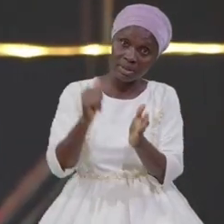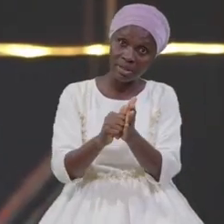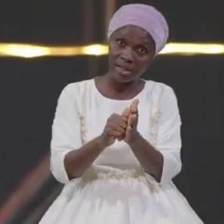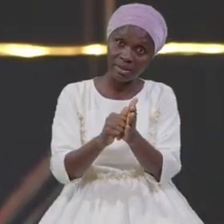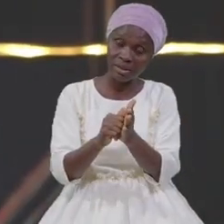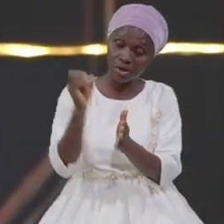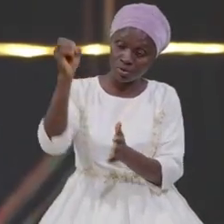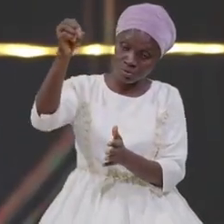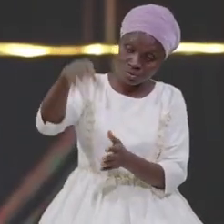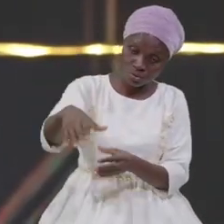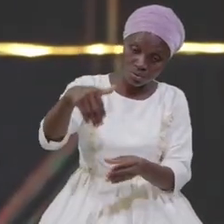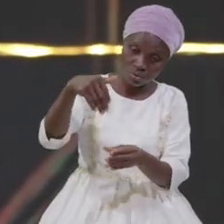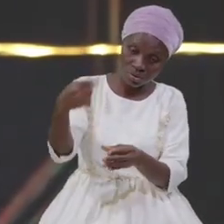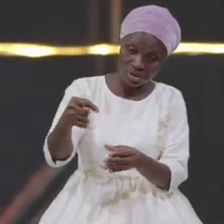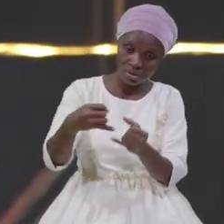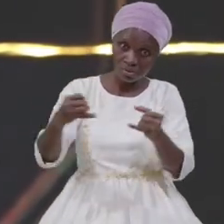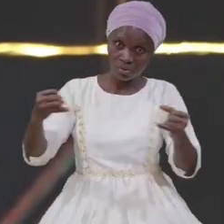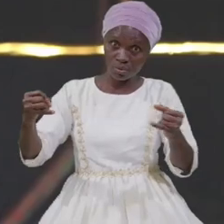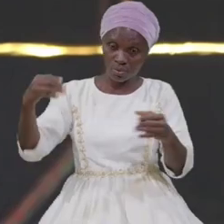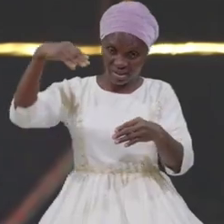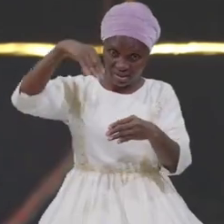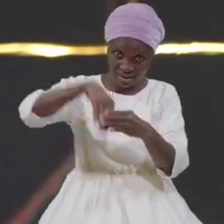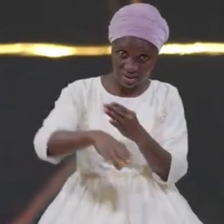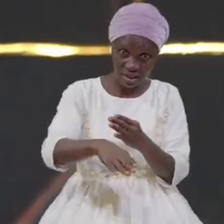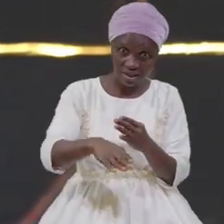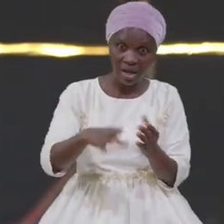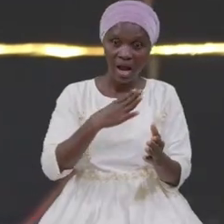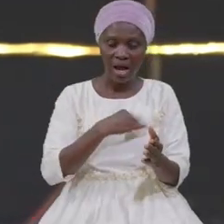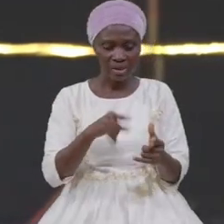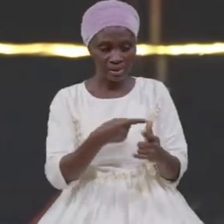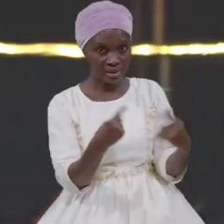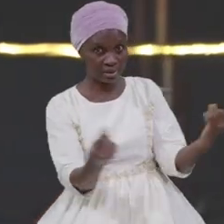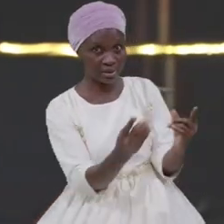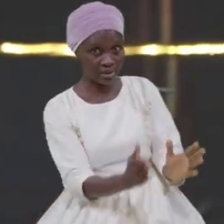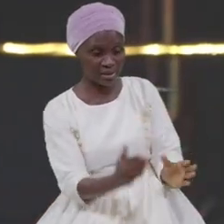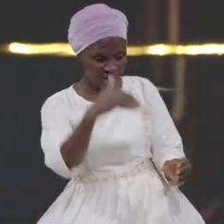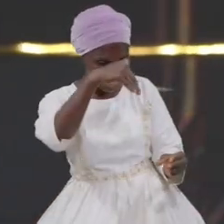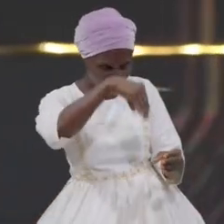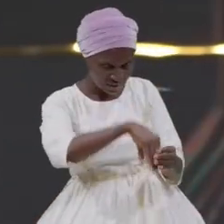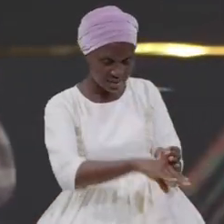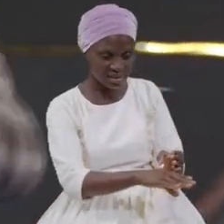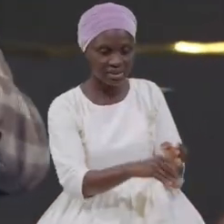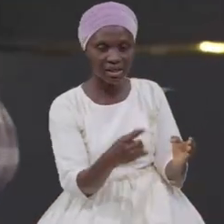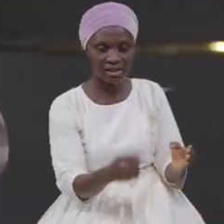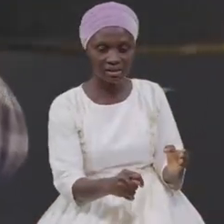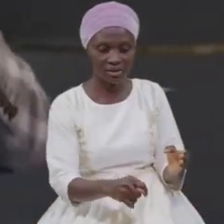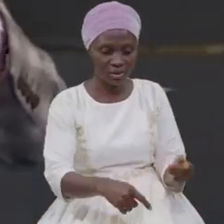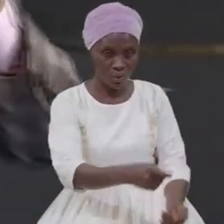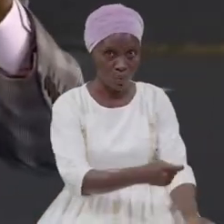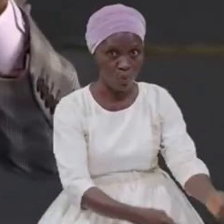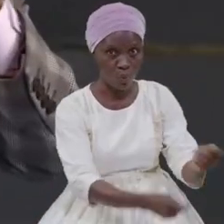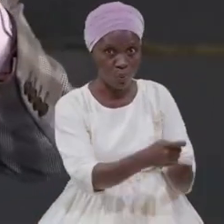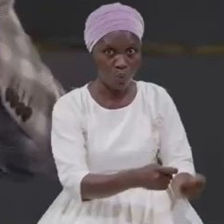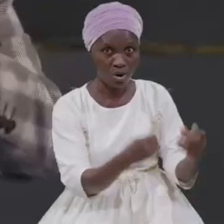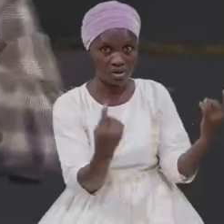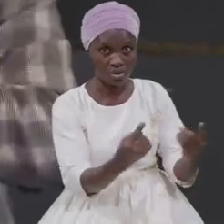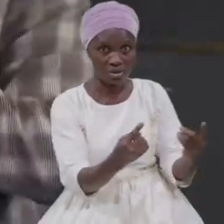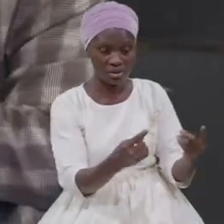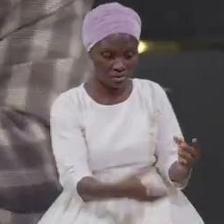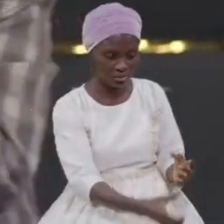corde dans le puits, et le pêcheur, celui qui se noyait dans le puits, et qui a été